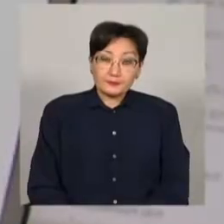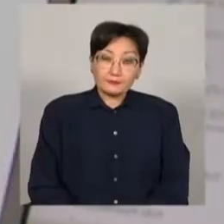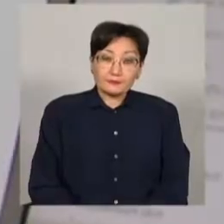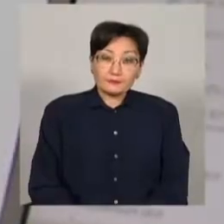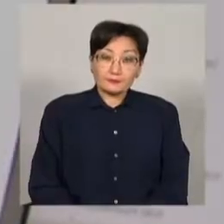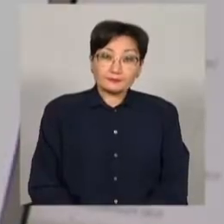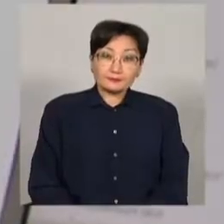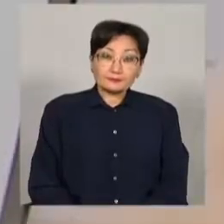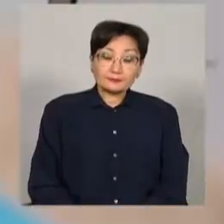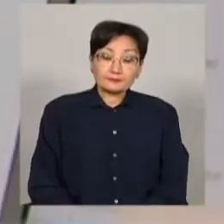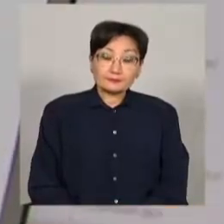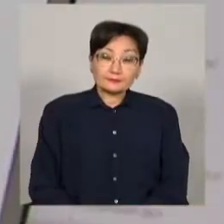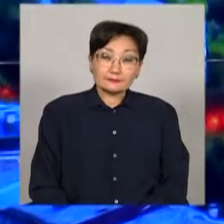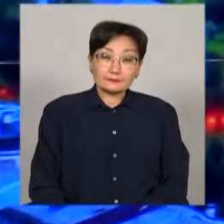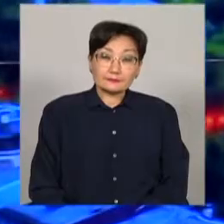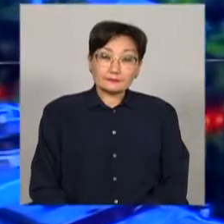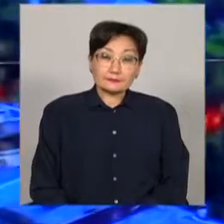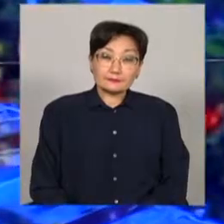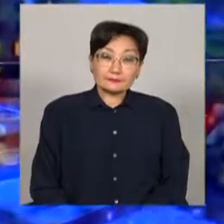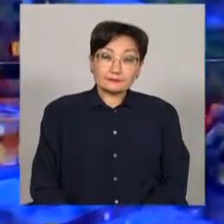Алматы телеарнасы, Нұрсұлтан.